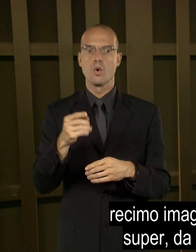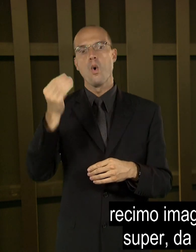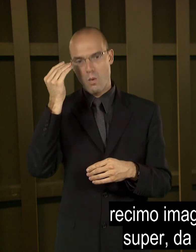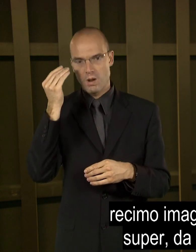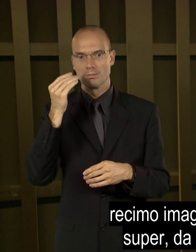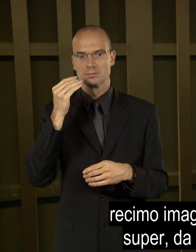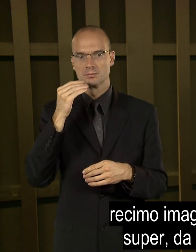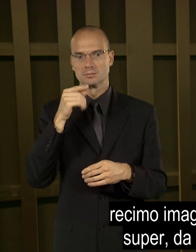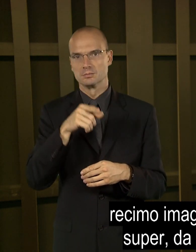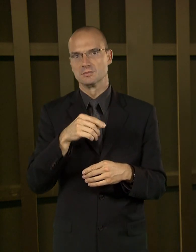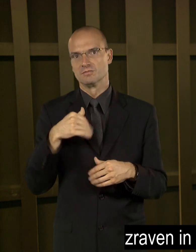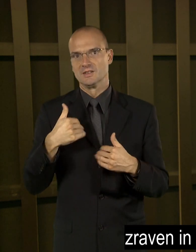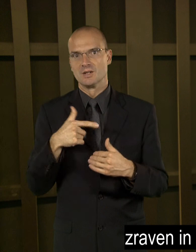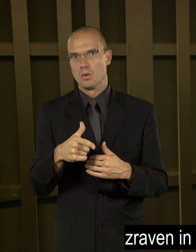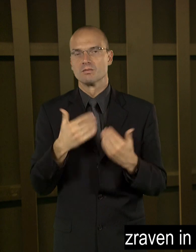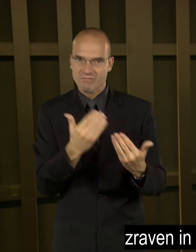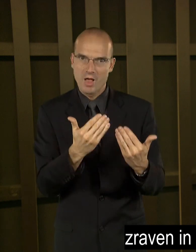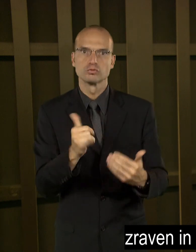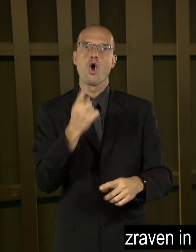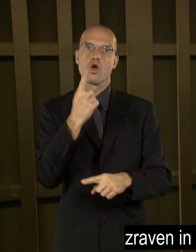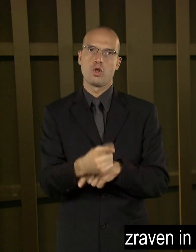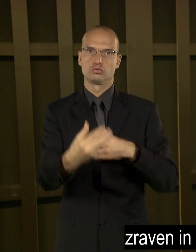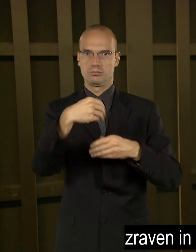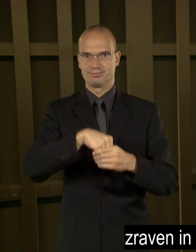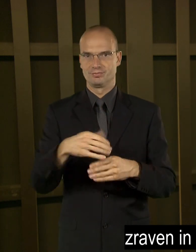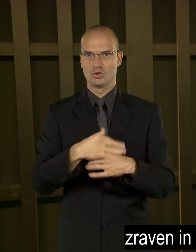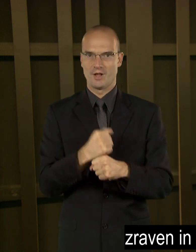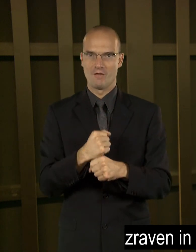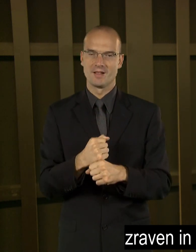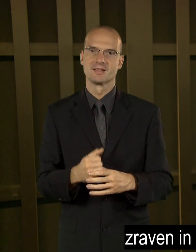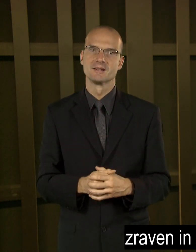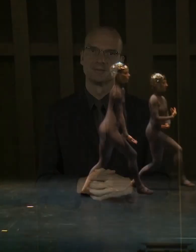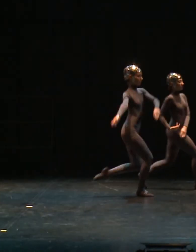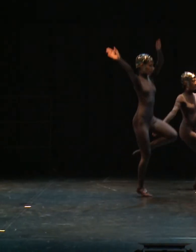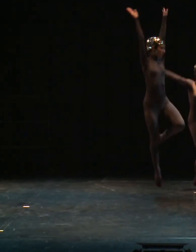da je super, da se je odločil sodelovati zraven in smo mu zelo hvaležni, seveda.